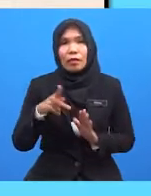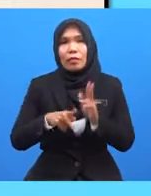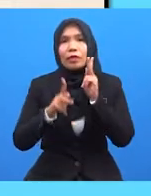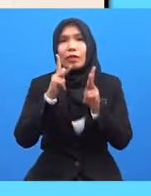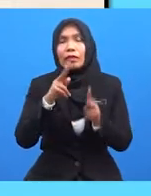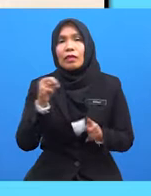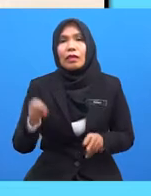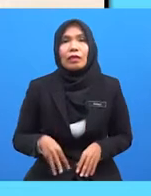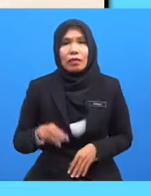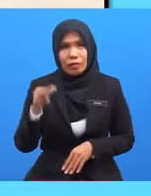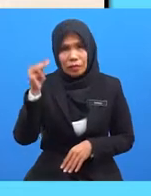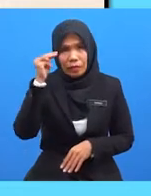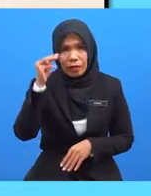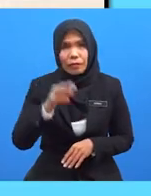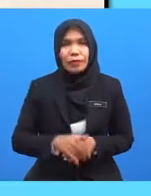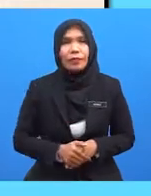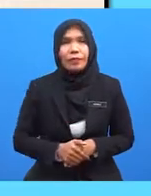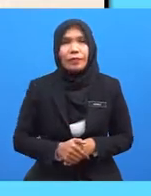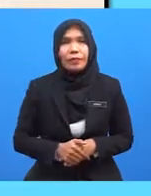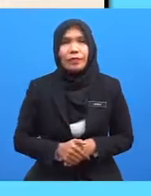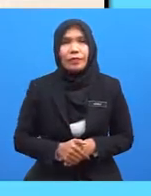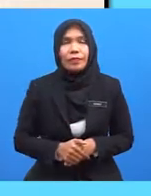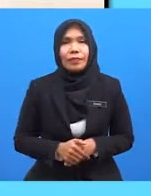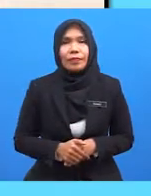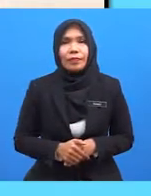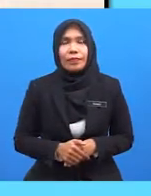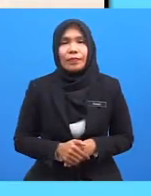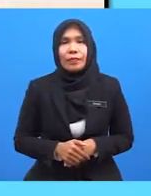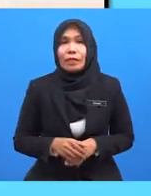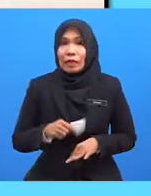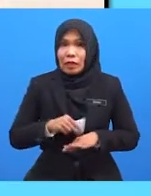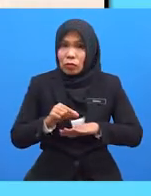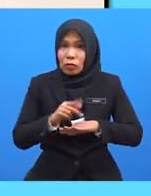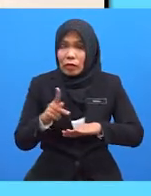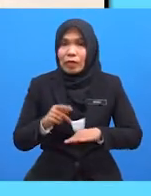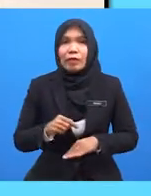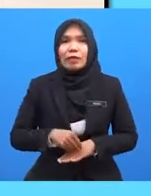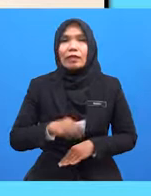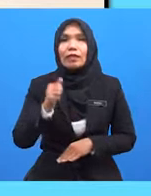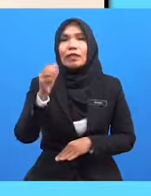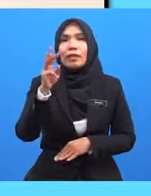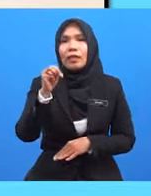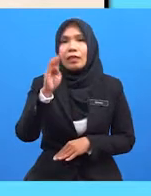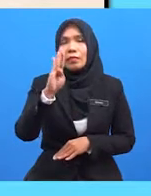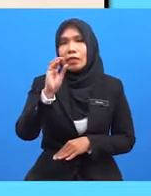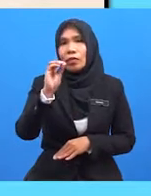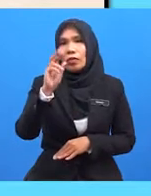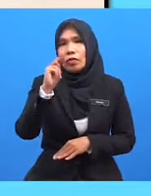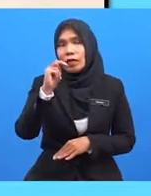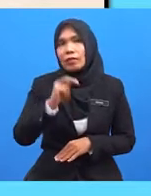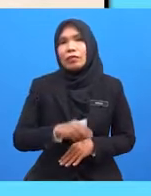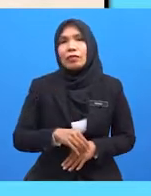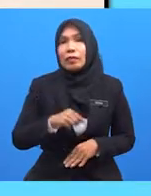daripada bahasa Portugis. Perkataan-perkataan ini digunakan di Ambon, Bandar, Pulau Jawa